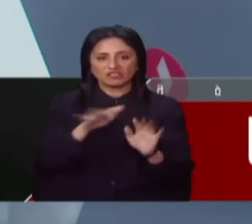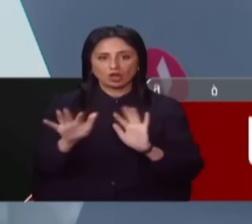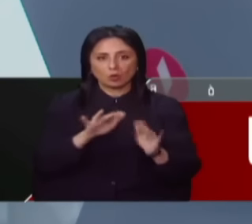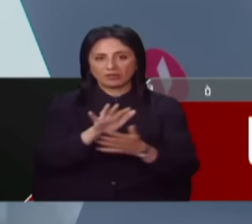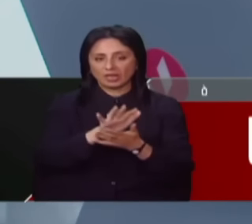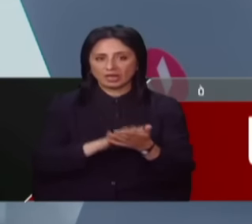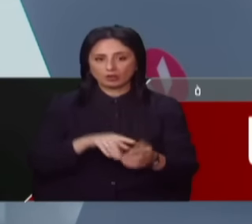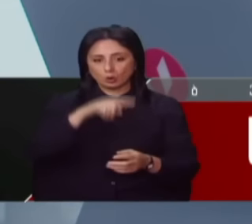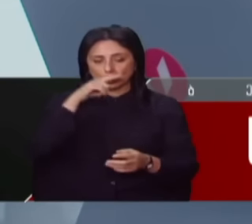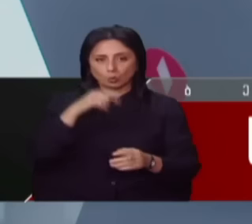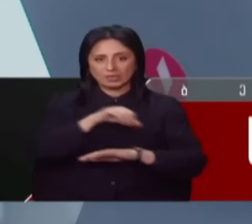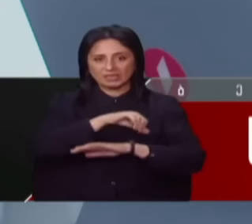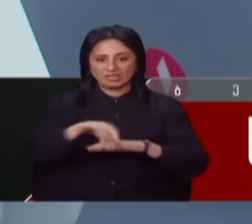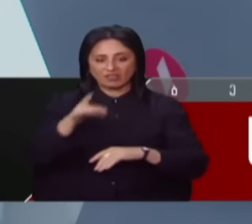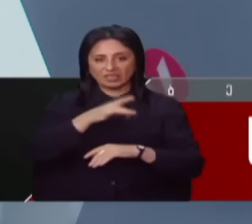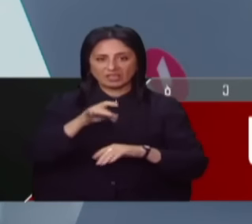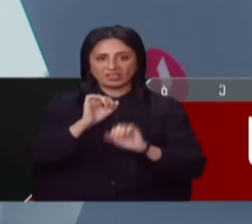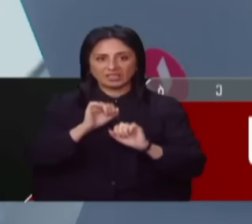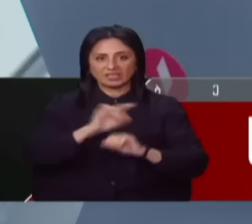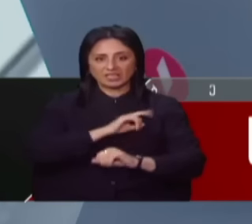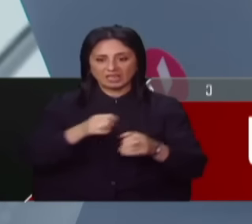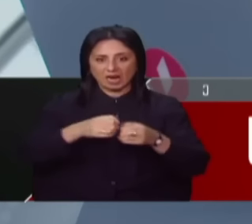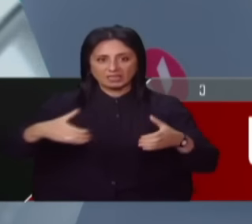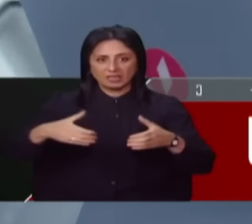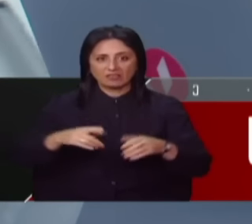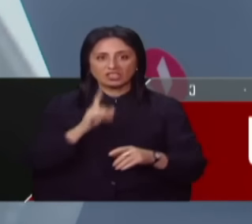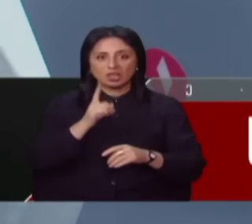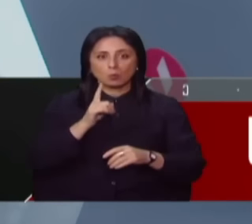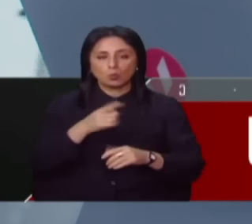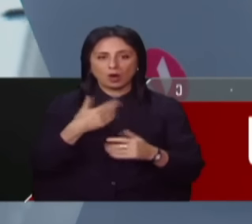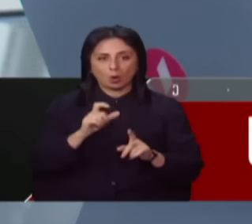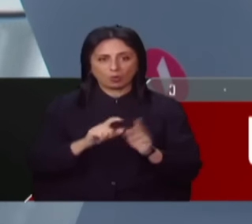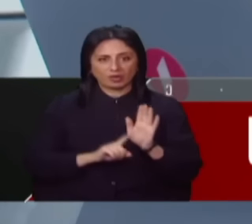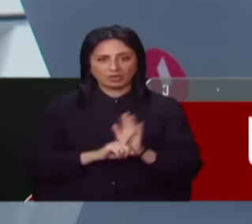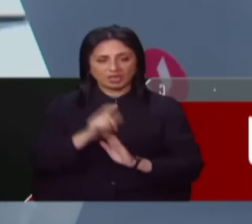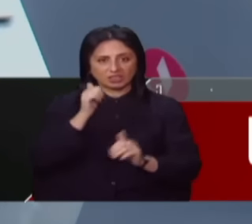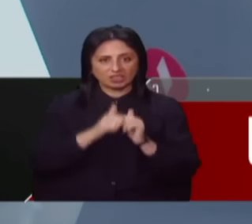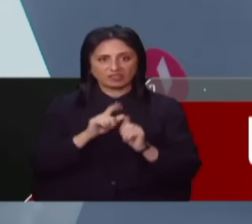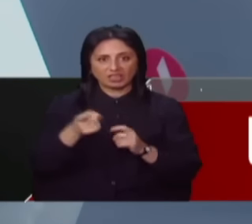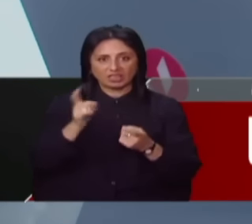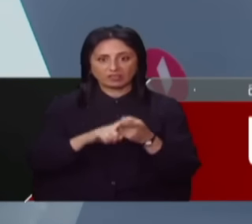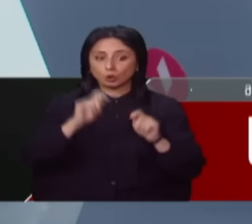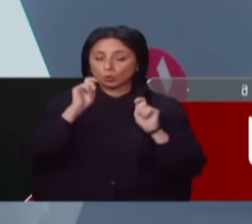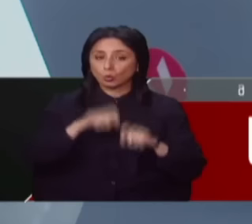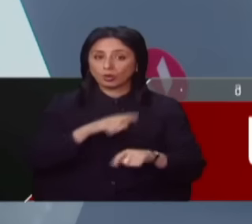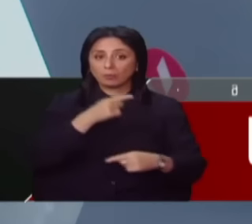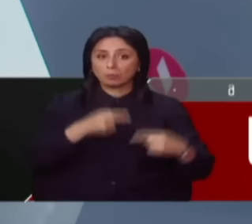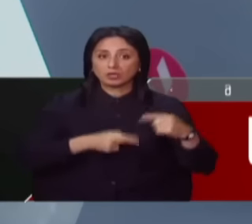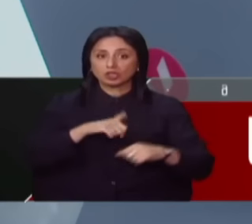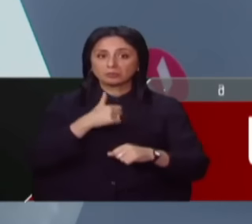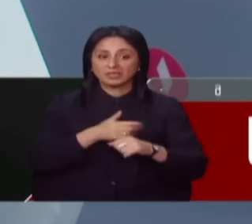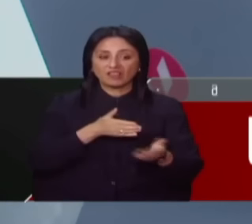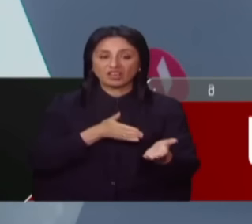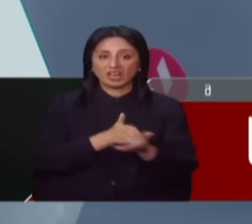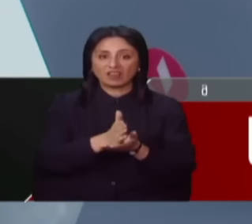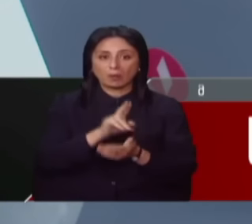ოპერაციას განაგრძობენ. რუსეთის სასაზღვრო რეგიონების დაცვას აძლიერებს და მუქარი შემცვალ გზავნილებს ახშირებს. რაც შეეხება უკრაინას, იქ ბრძოლის მთავარი